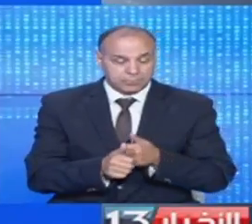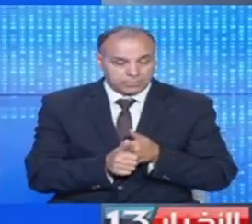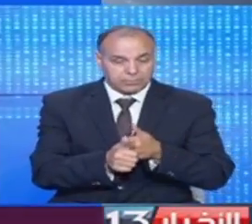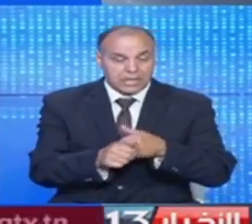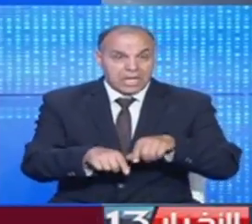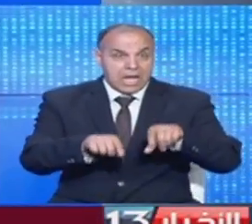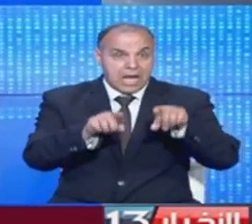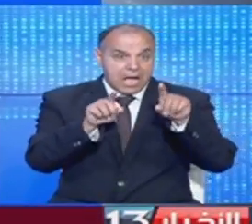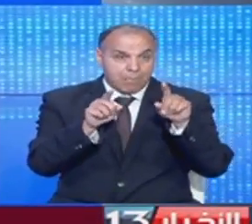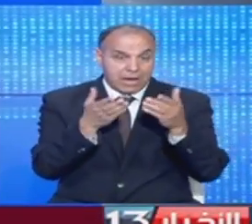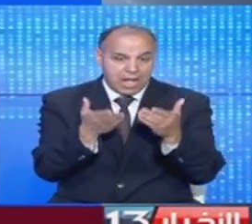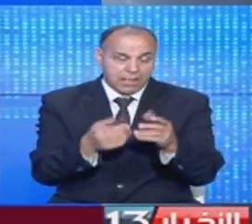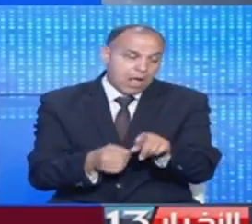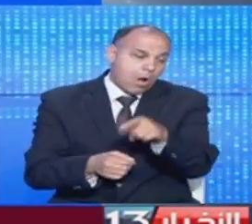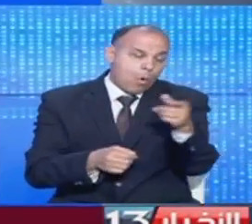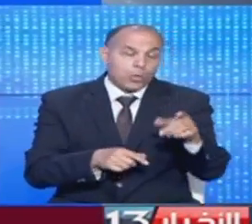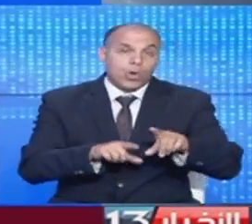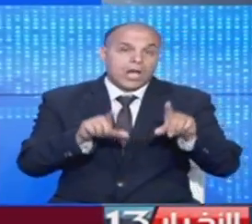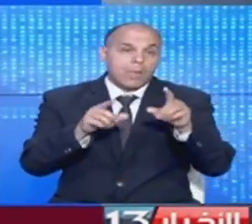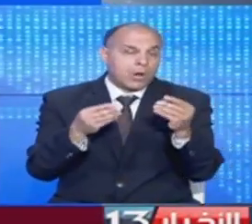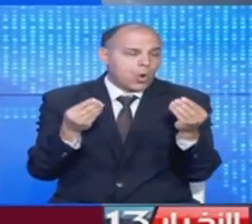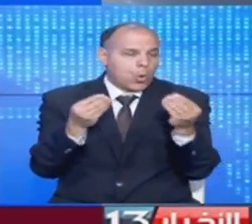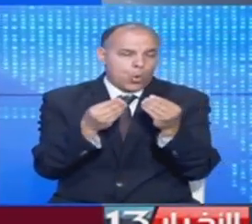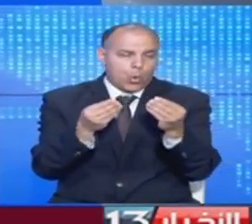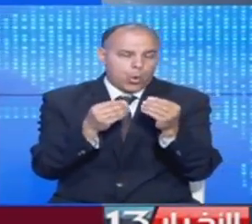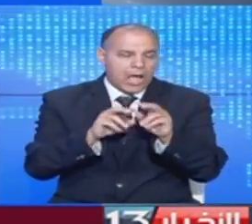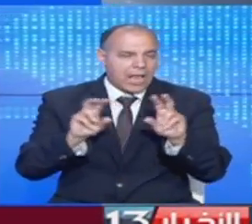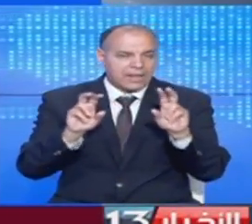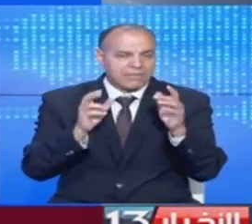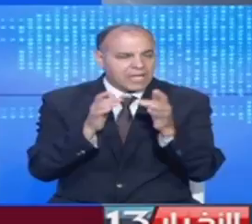ونشير في الختام إلى أنه بإمكانكم متابعة هذه النشرة وغيرها من